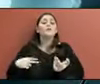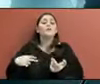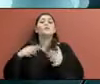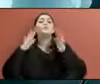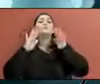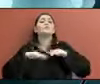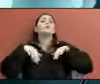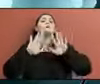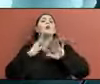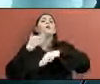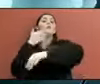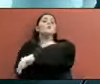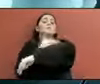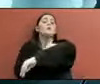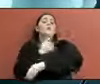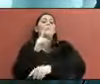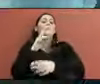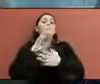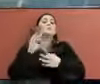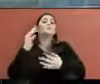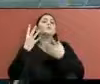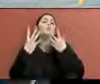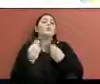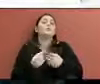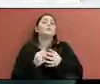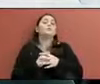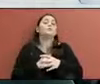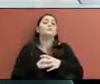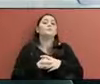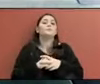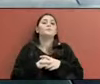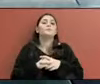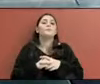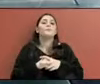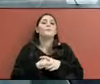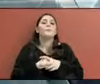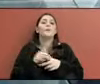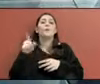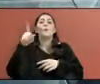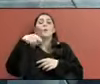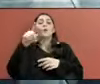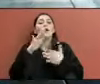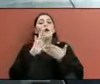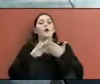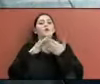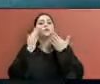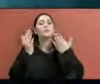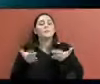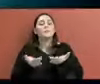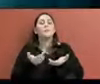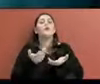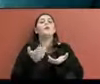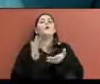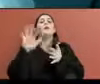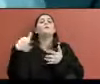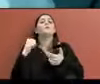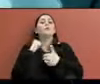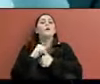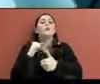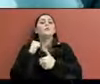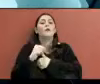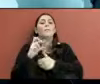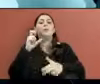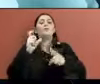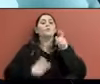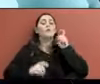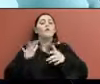durmayan hizmetlerinden birisi oldu Cemil Meriç. Hakikaten oradaki arkadaşlarıma, çalışma arkadaşlarıma tekrar tekrar teşekkür ediyorum. Serkan